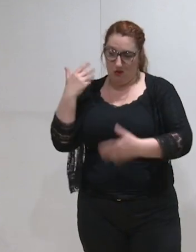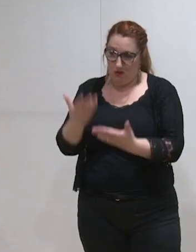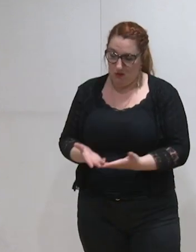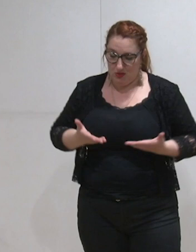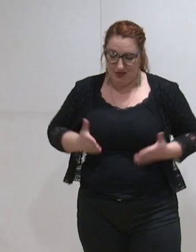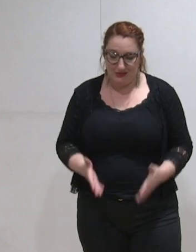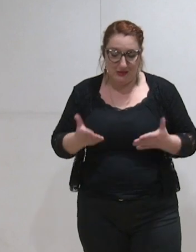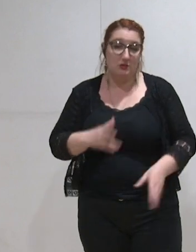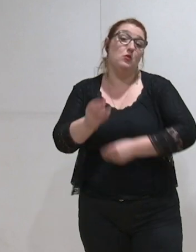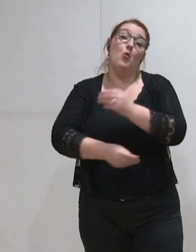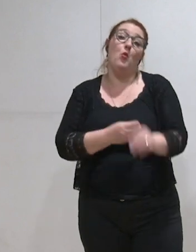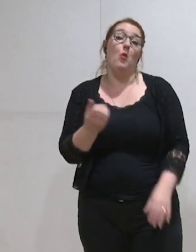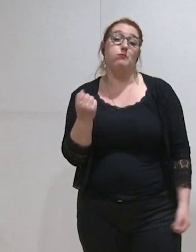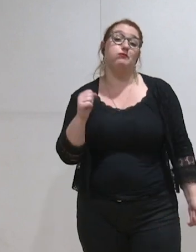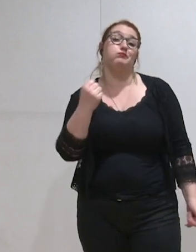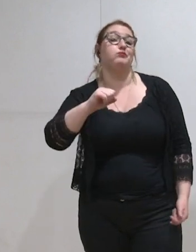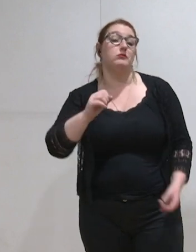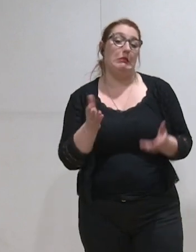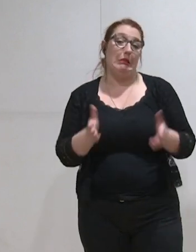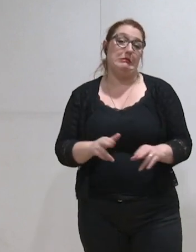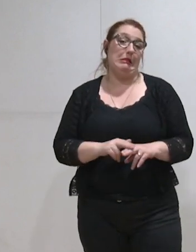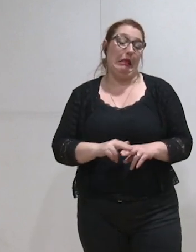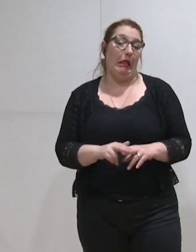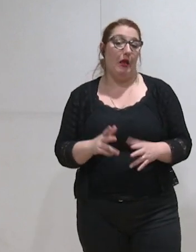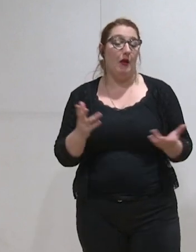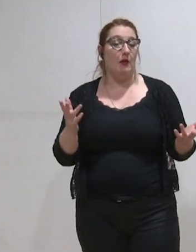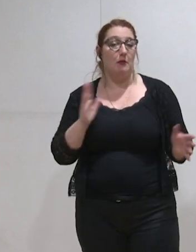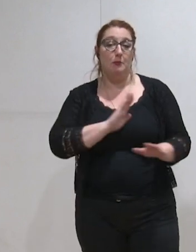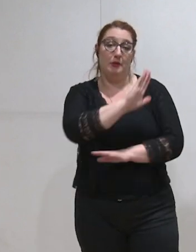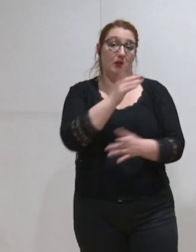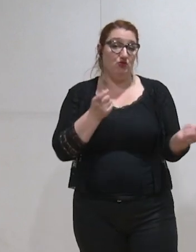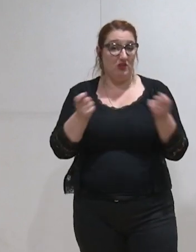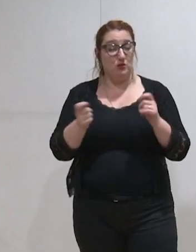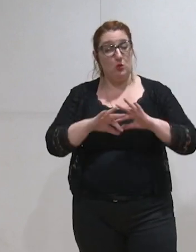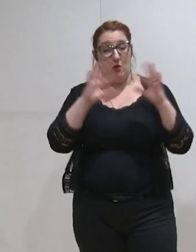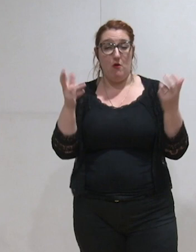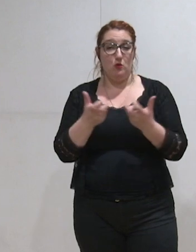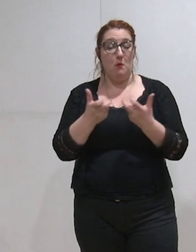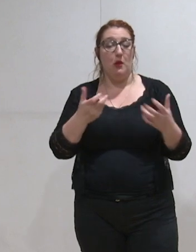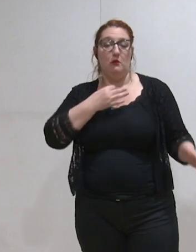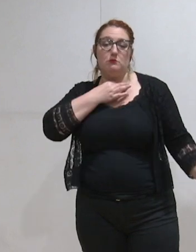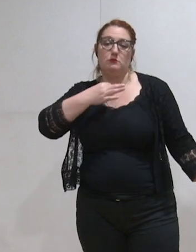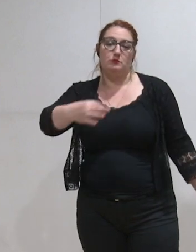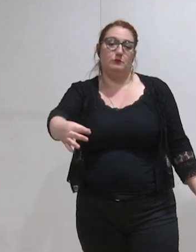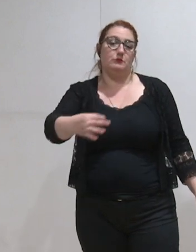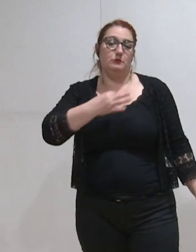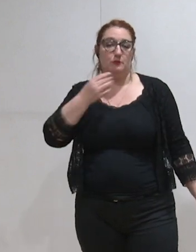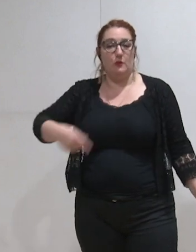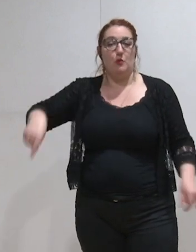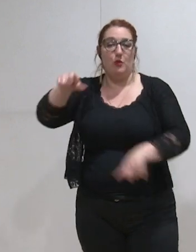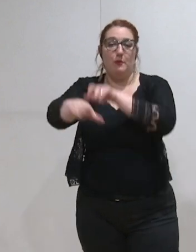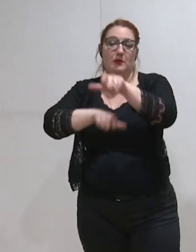de décisions qui caractérise votre gestion aura coûter au final très cher au contribua